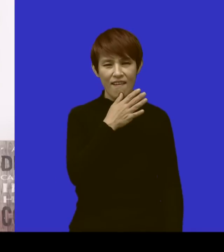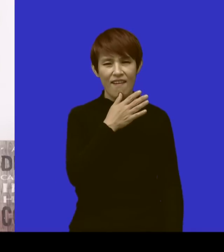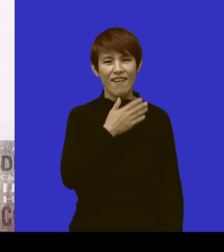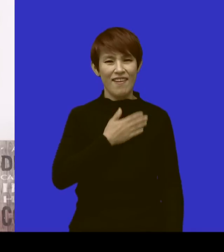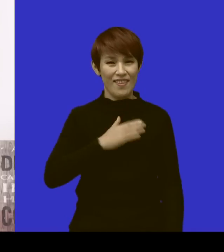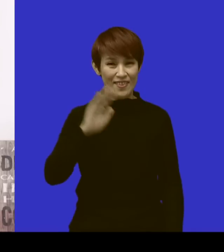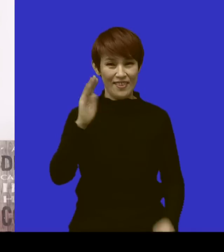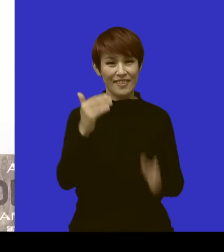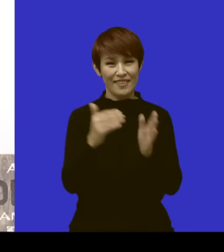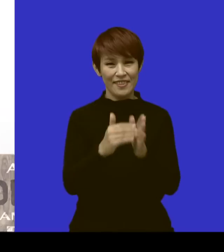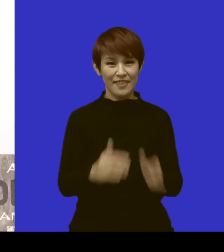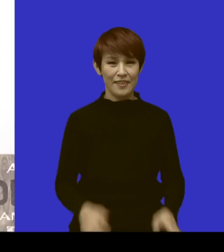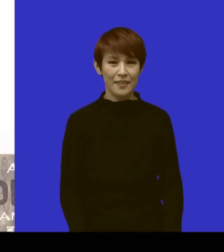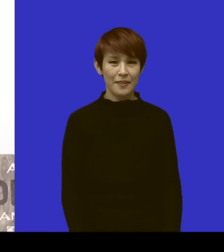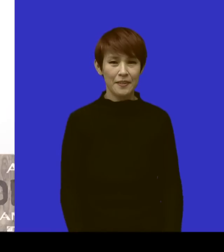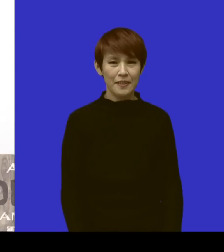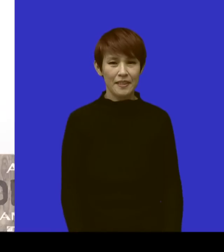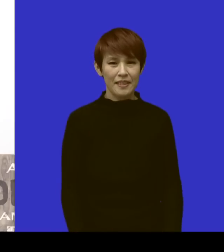예. 네.